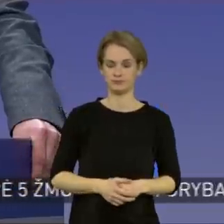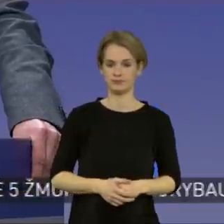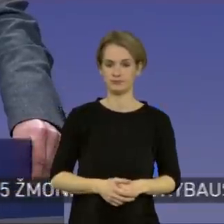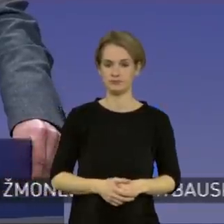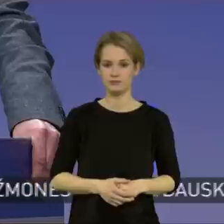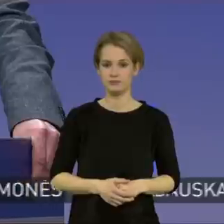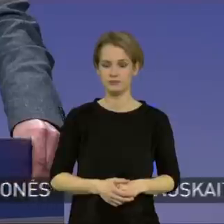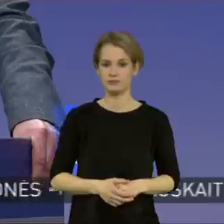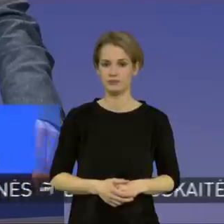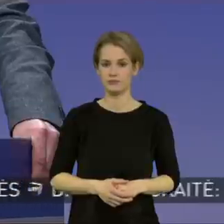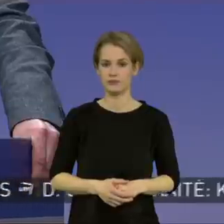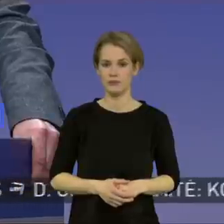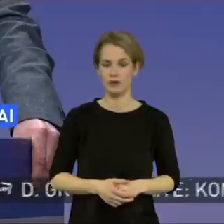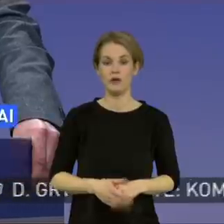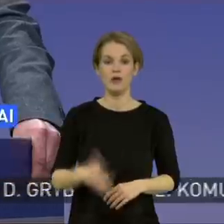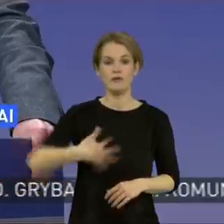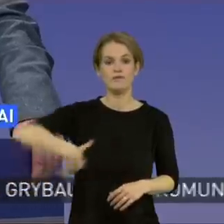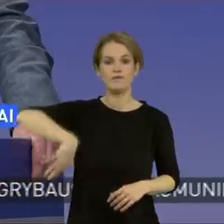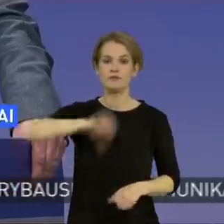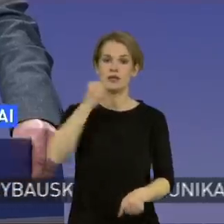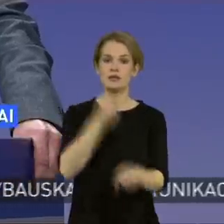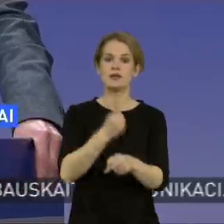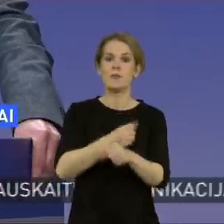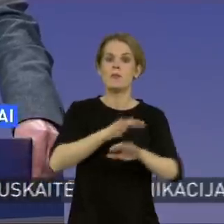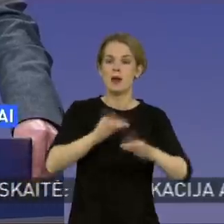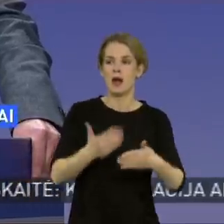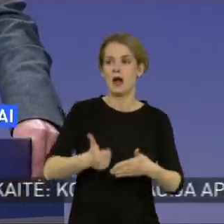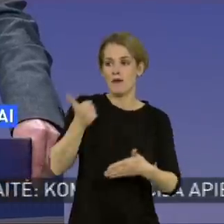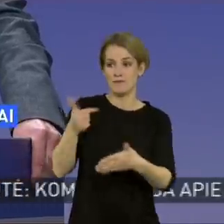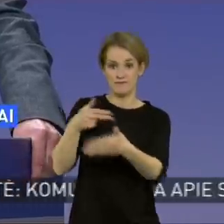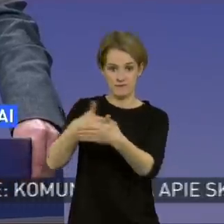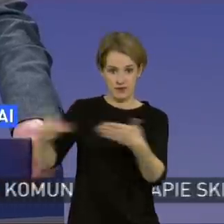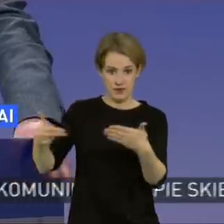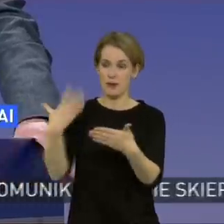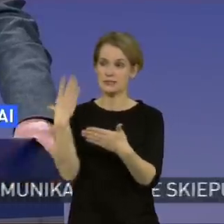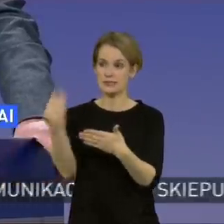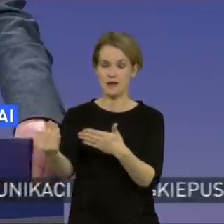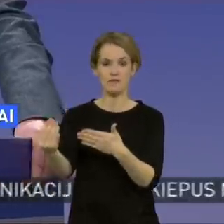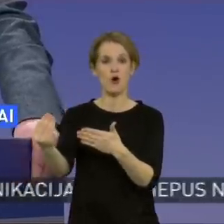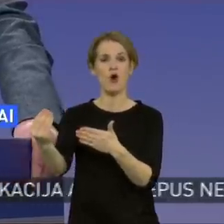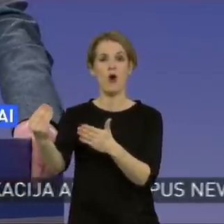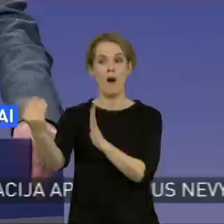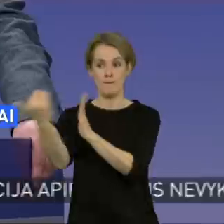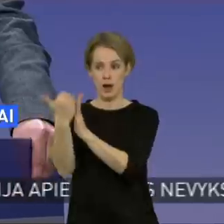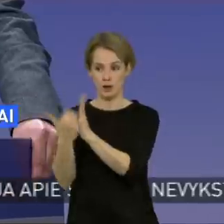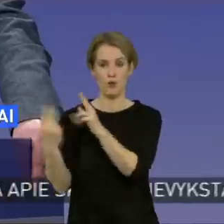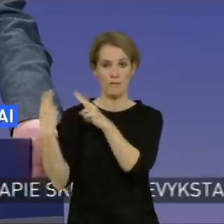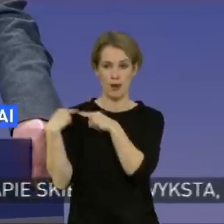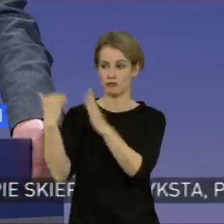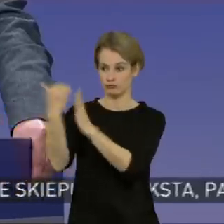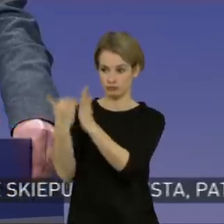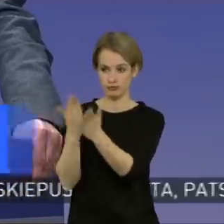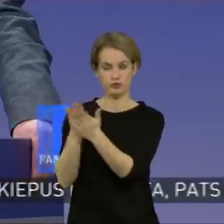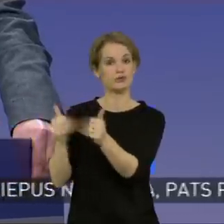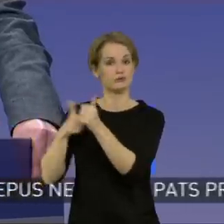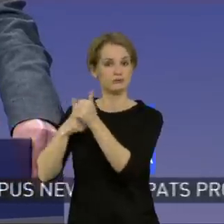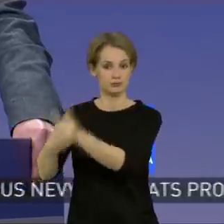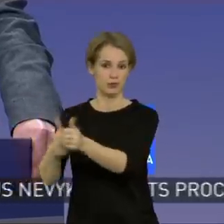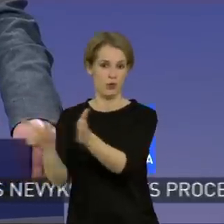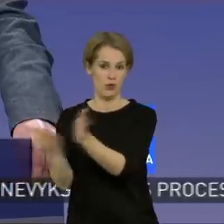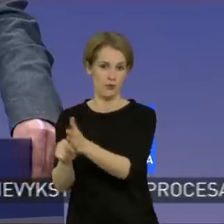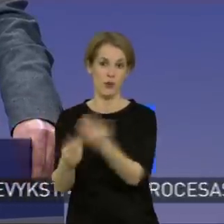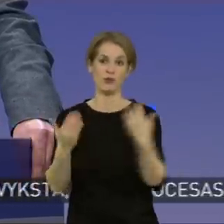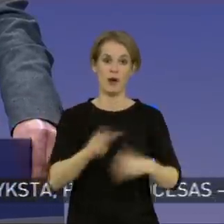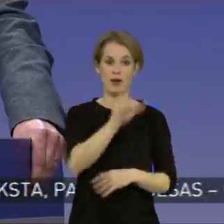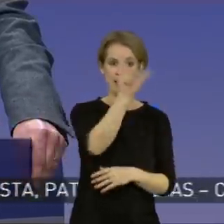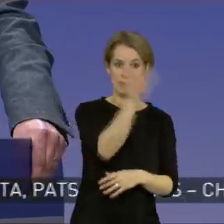Dirbame siekdami užtikrinti, kad kompanija laikytųsi įsipareigojimų. Kaip rodo Italijos tarnybų sprendimas, gana akivaizdu, kad sutarimo